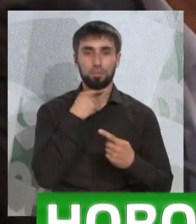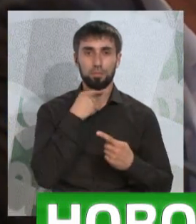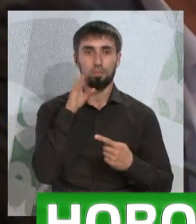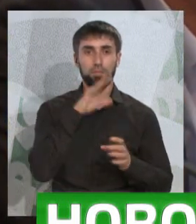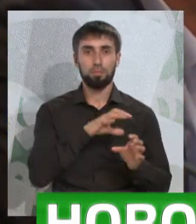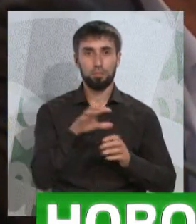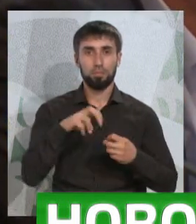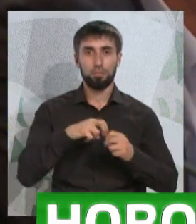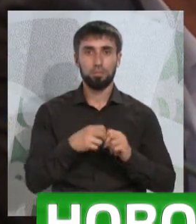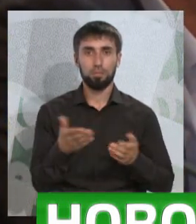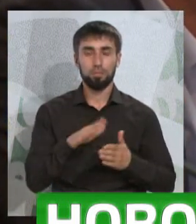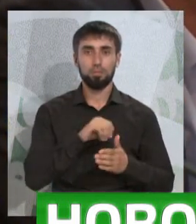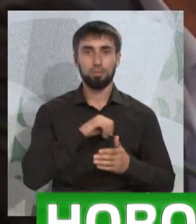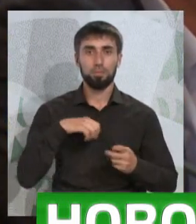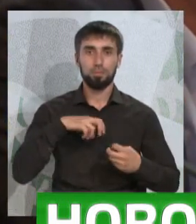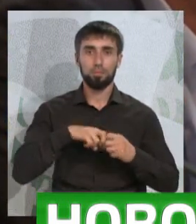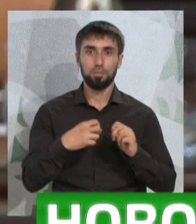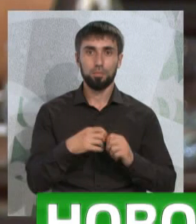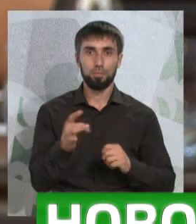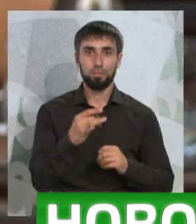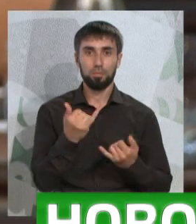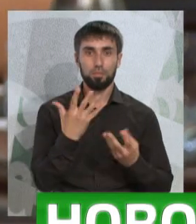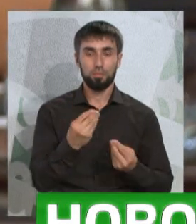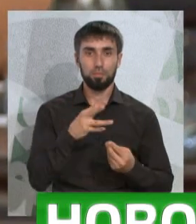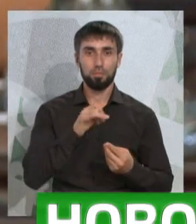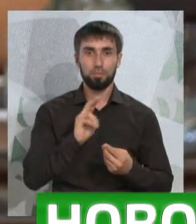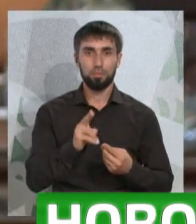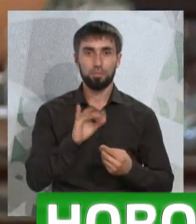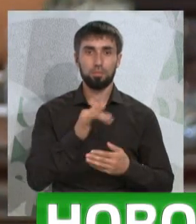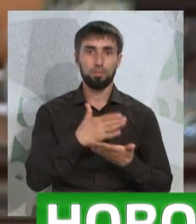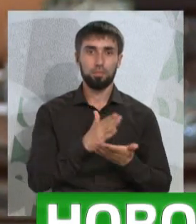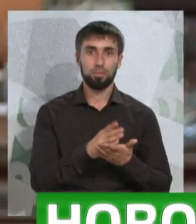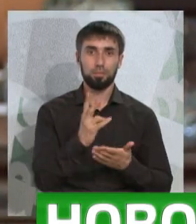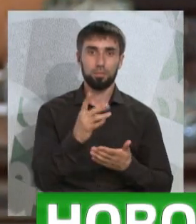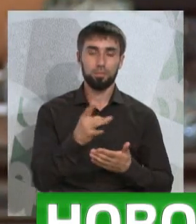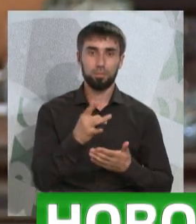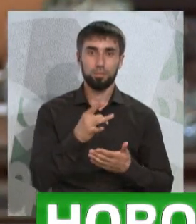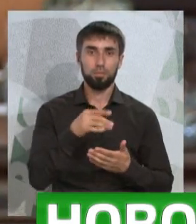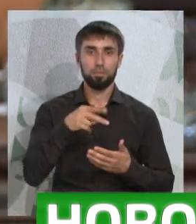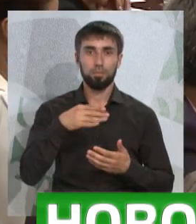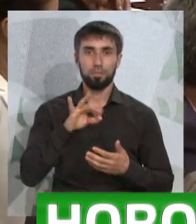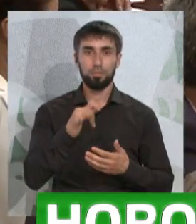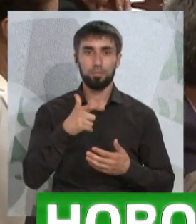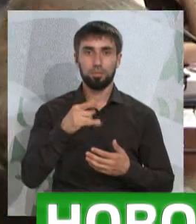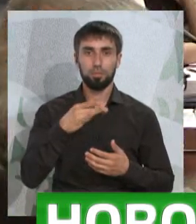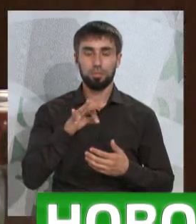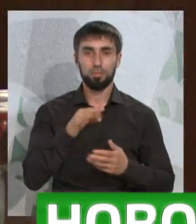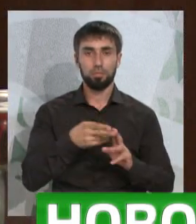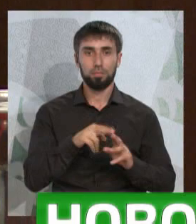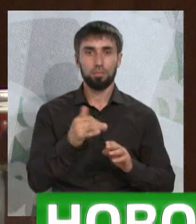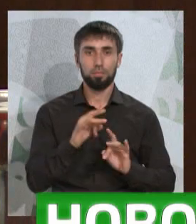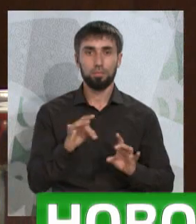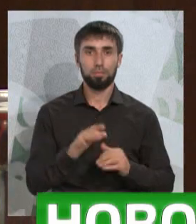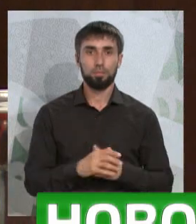остаются. Самые проблемные районы на сегодняшний день – это Малгобекский, часть Назрановского района, в частности, Плиева и Гамурзиева. Об этом подробно